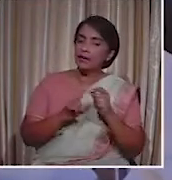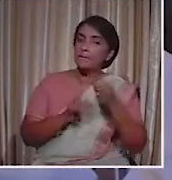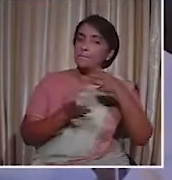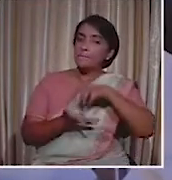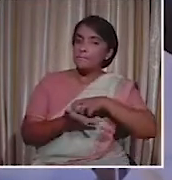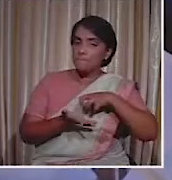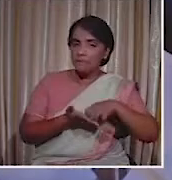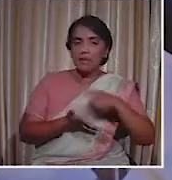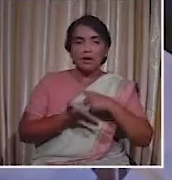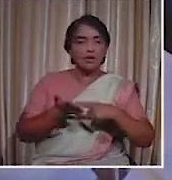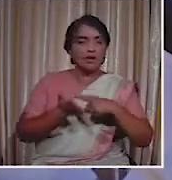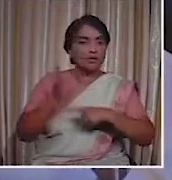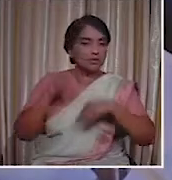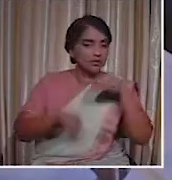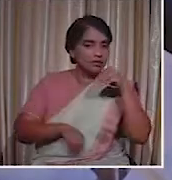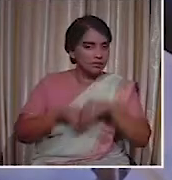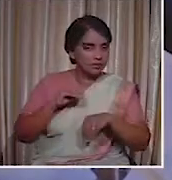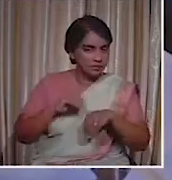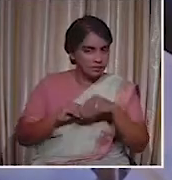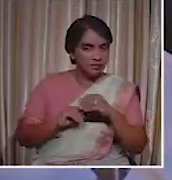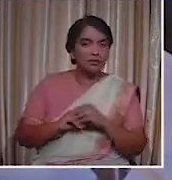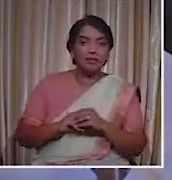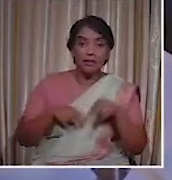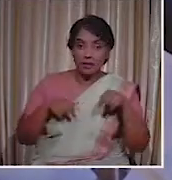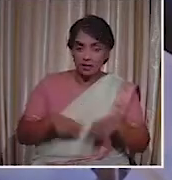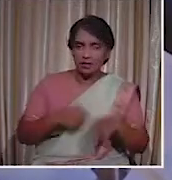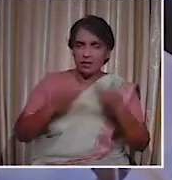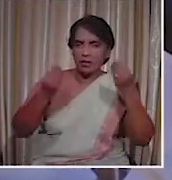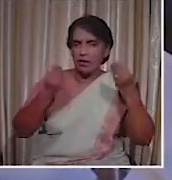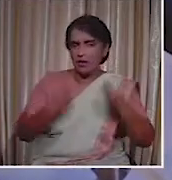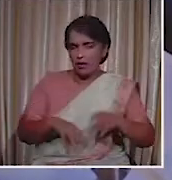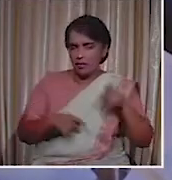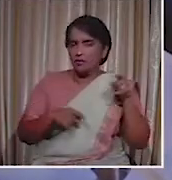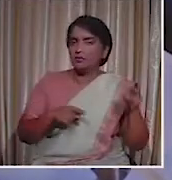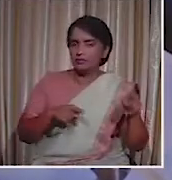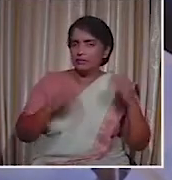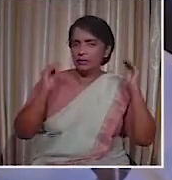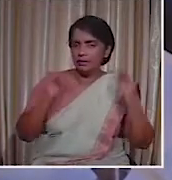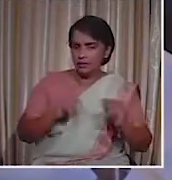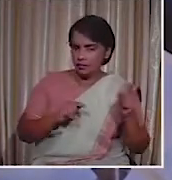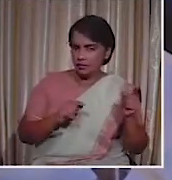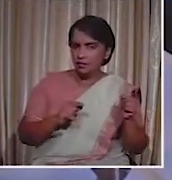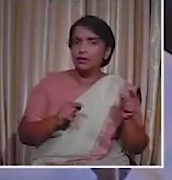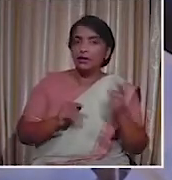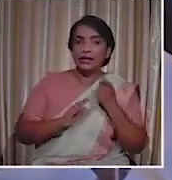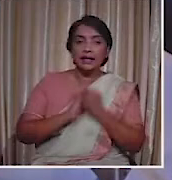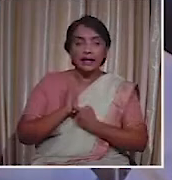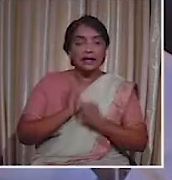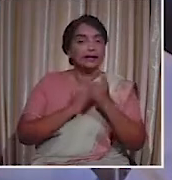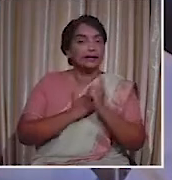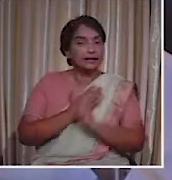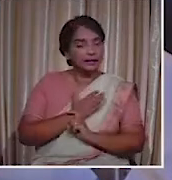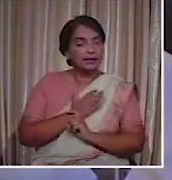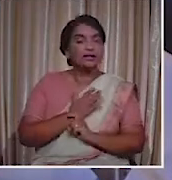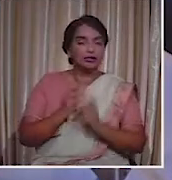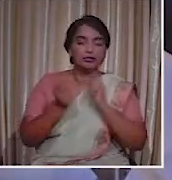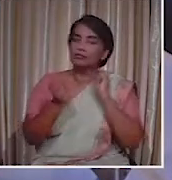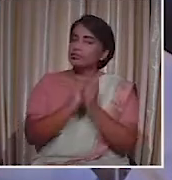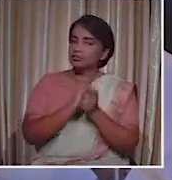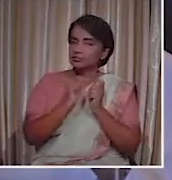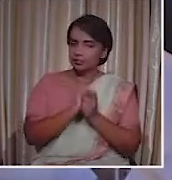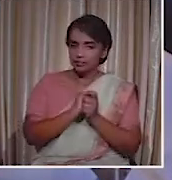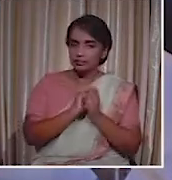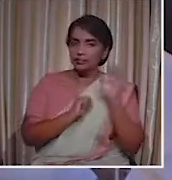සභා මැතිවරණය දැනට අඩපණ වී තිබෙන නීති රීති හා සංශෝධනය